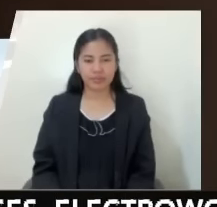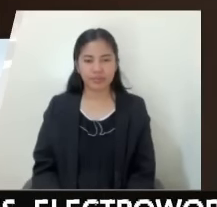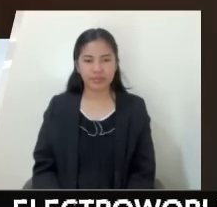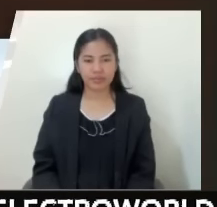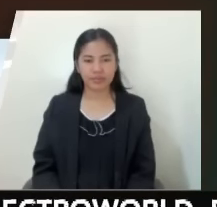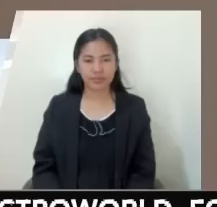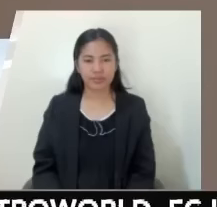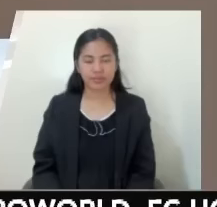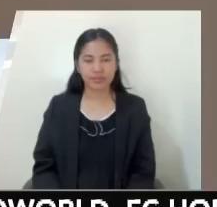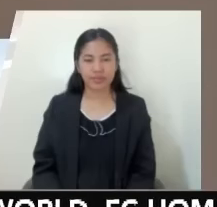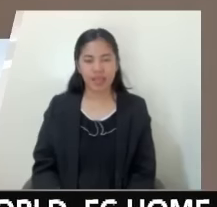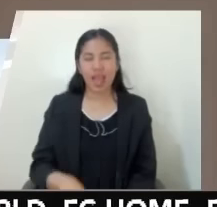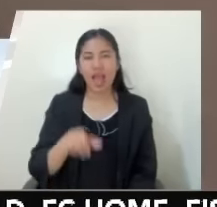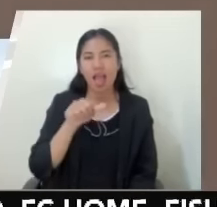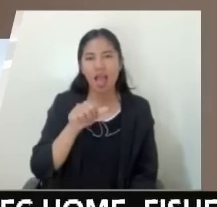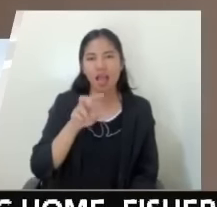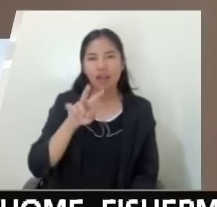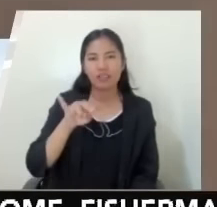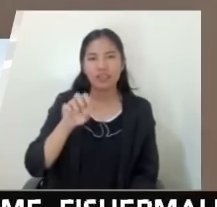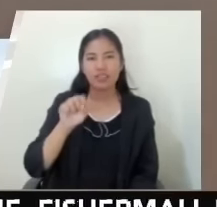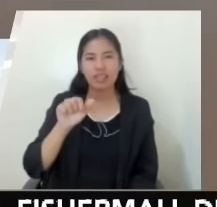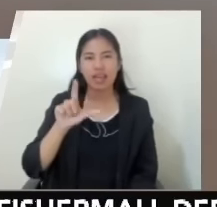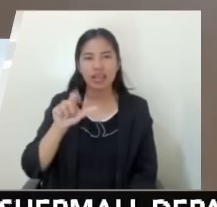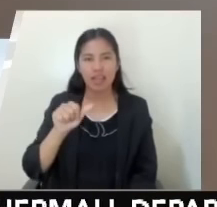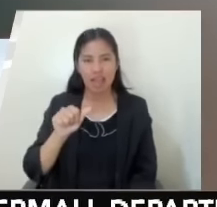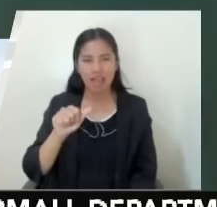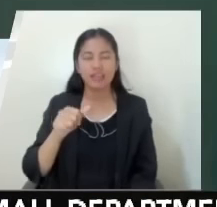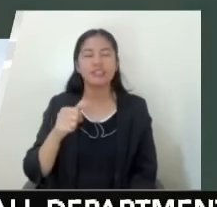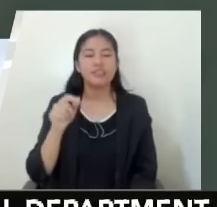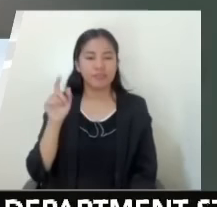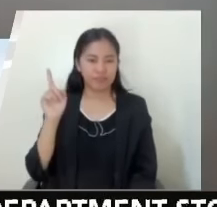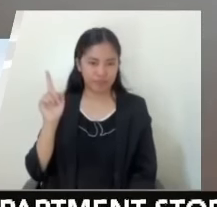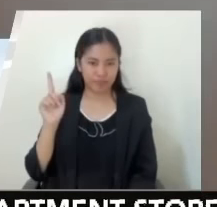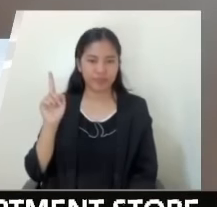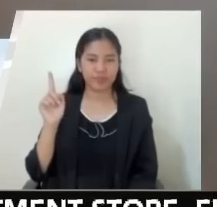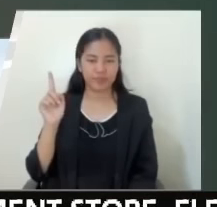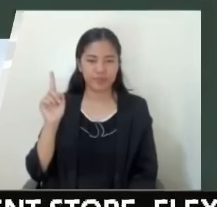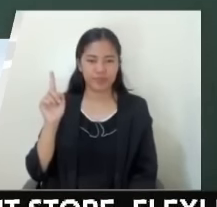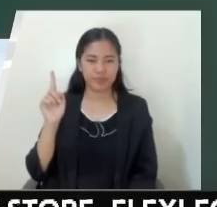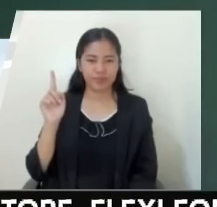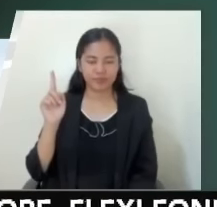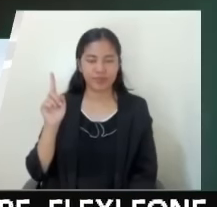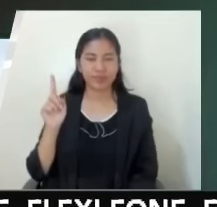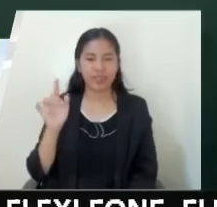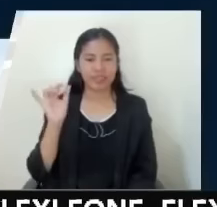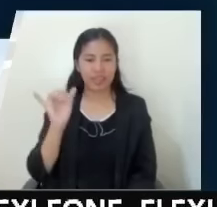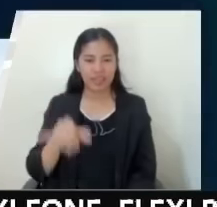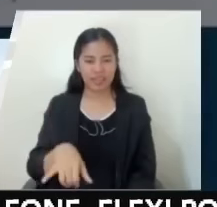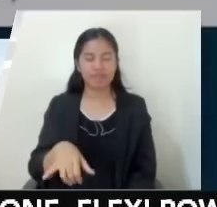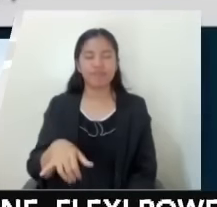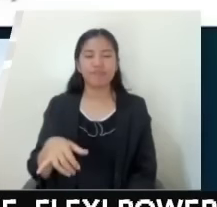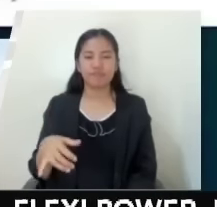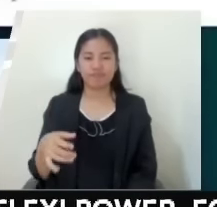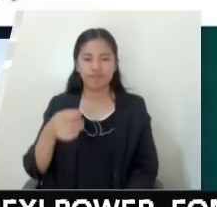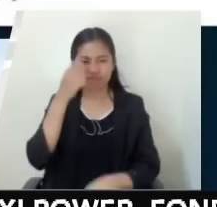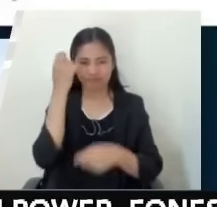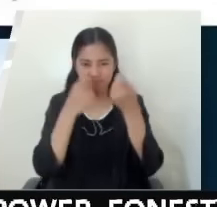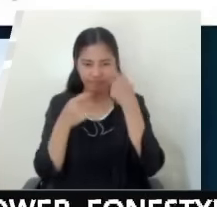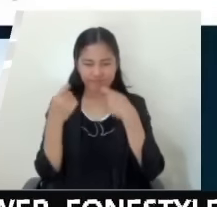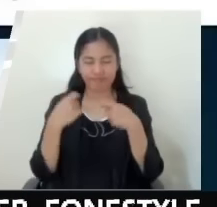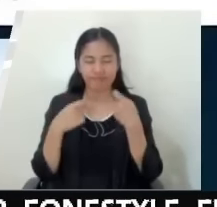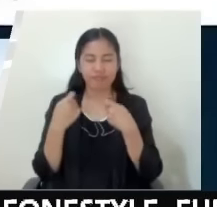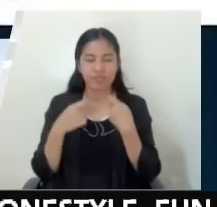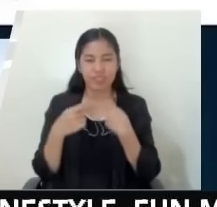Avisala, yan ang pack na pack na transformation ni Gabby bilang si Sangre Alena na binigyang buhay niya sa 2016 hit telefantasya